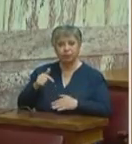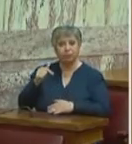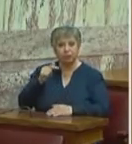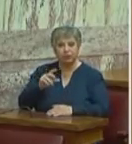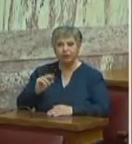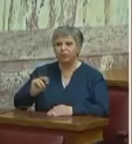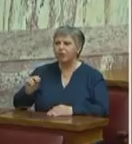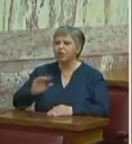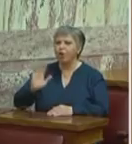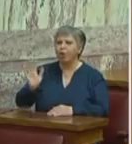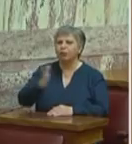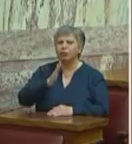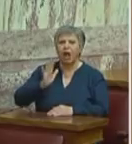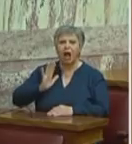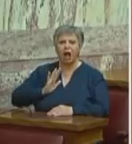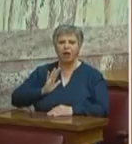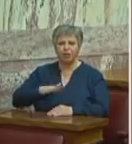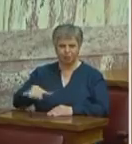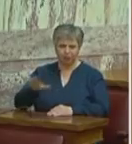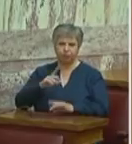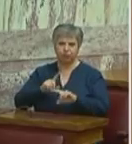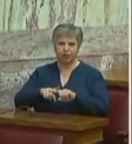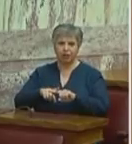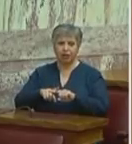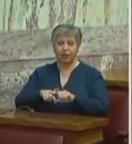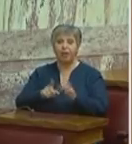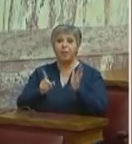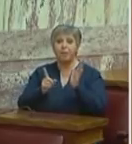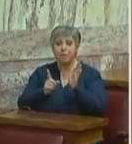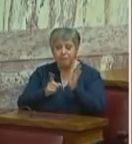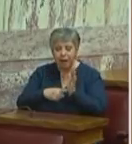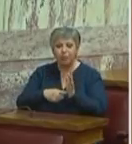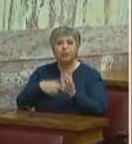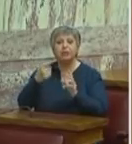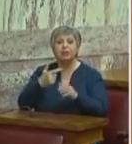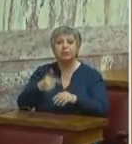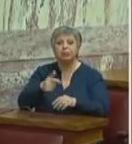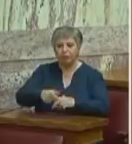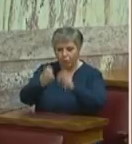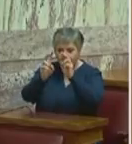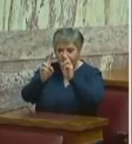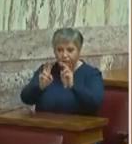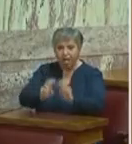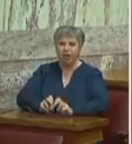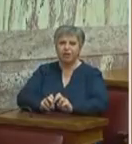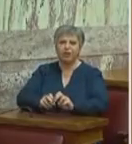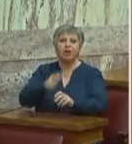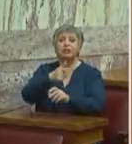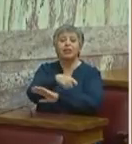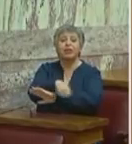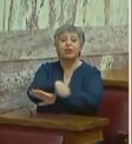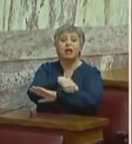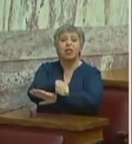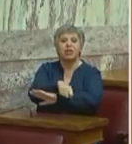αντιληφθεί ως απολύτως αυτονόητο να συνεχιστεί η έρευνα από την τακτική δικαιοσύνη η οποία θα ελέγξει